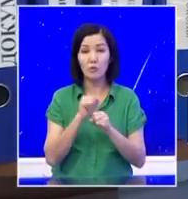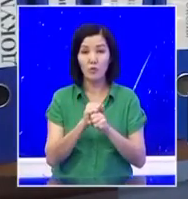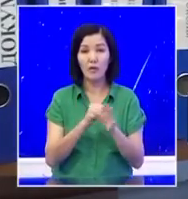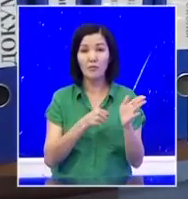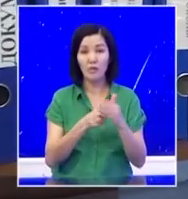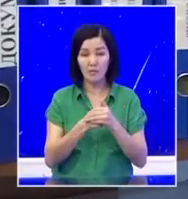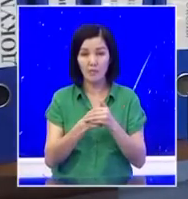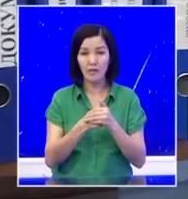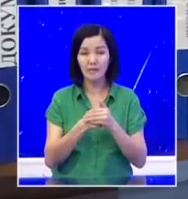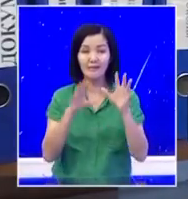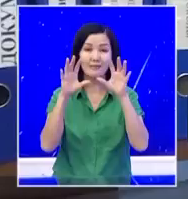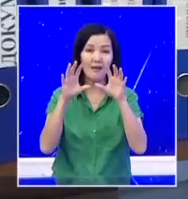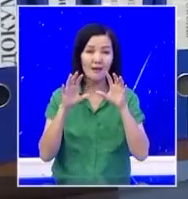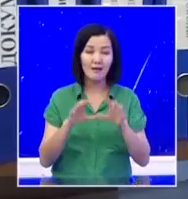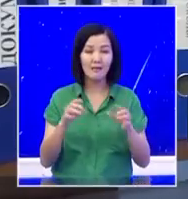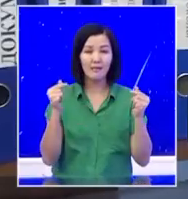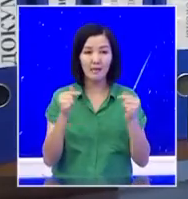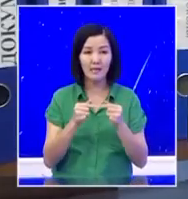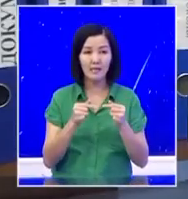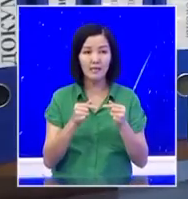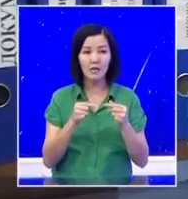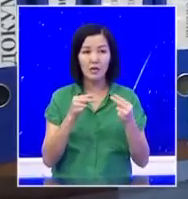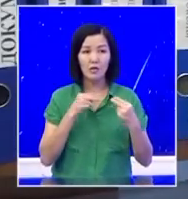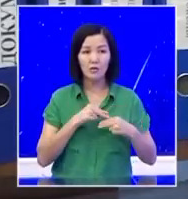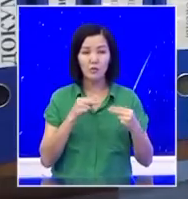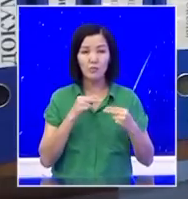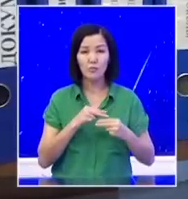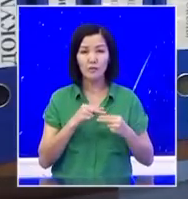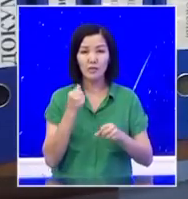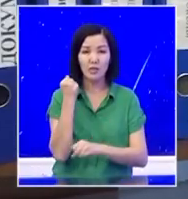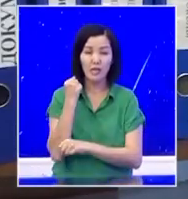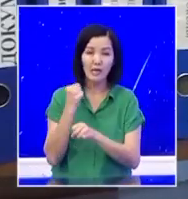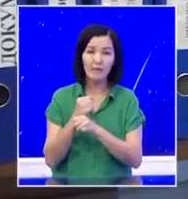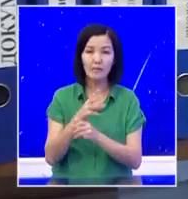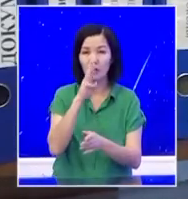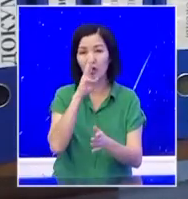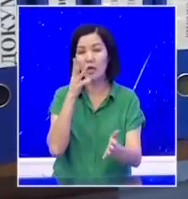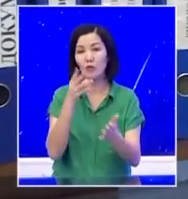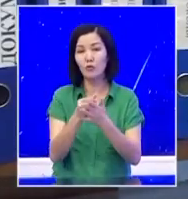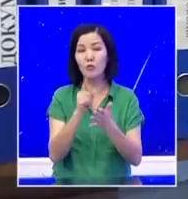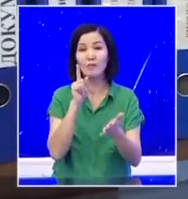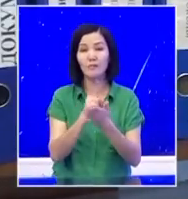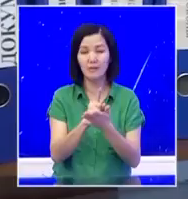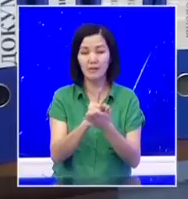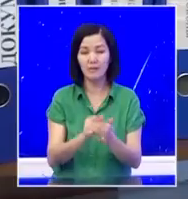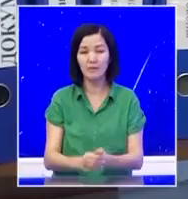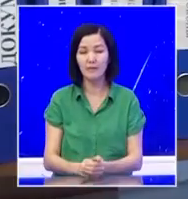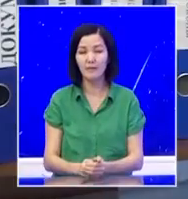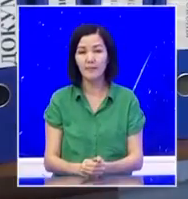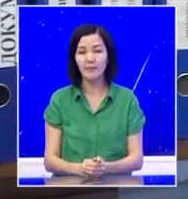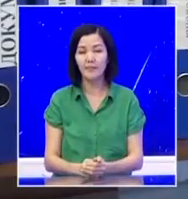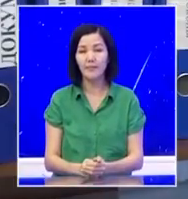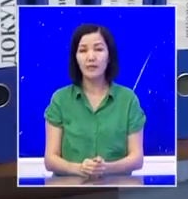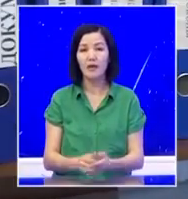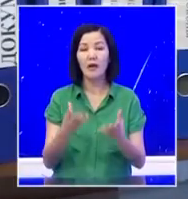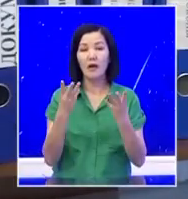біз заңға сәйкес жұмысшыларымызға ақы төлеуге міндеттіміз. Ең төменгі жалақы болса да біз беруге міндеттіміз. Ал